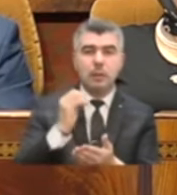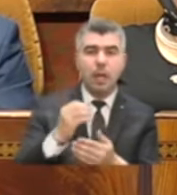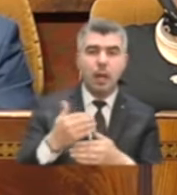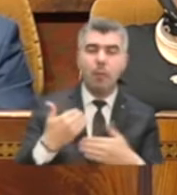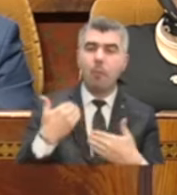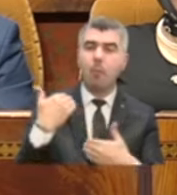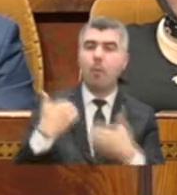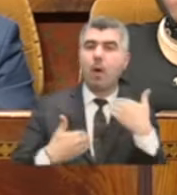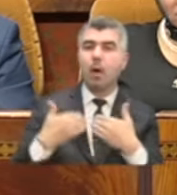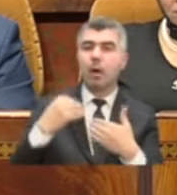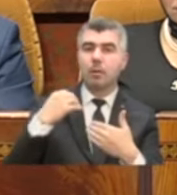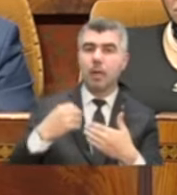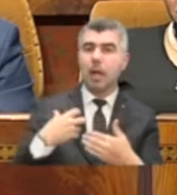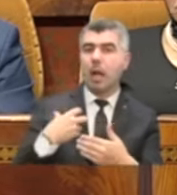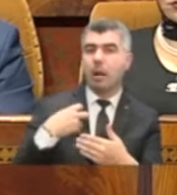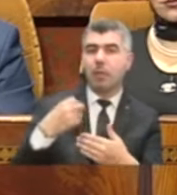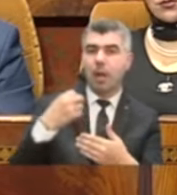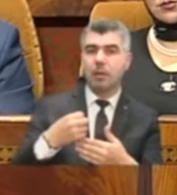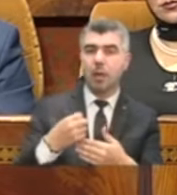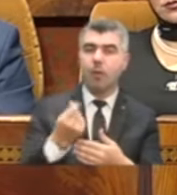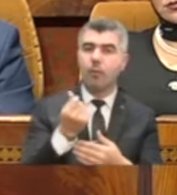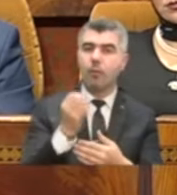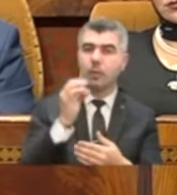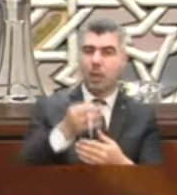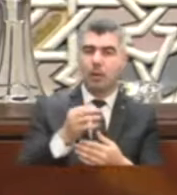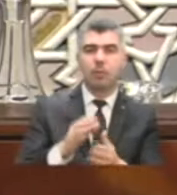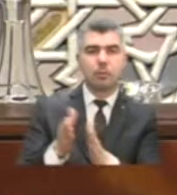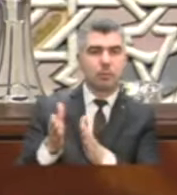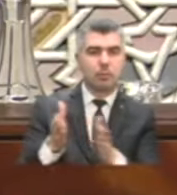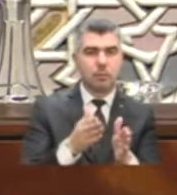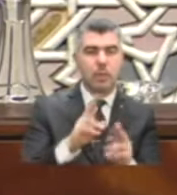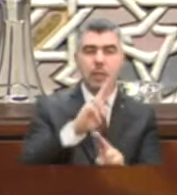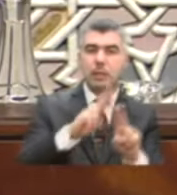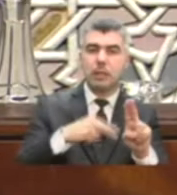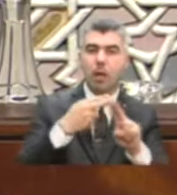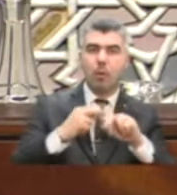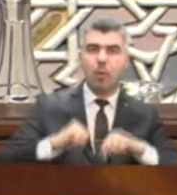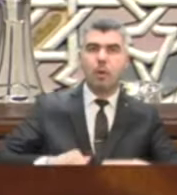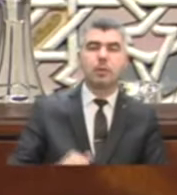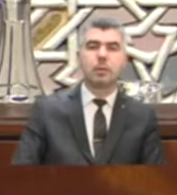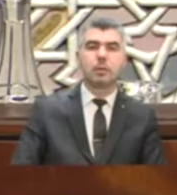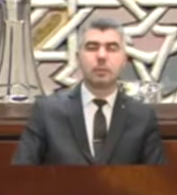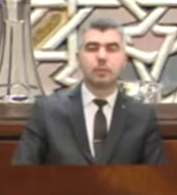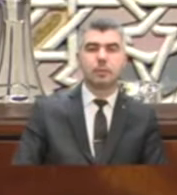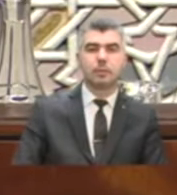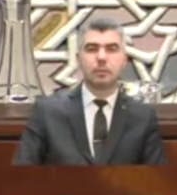من أجل ربح المال. شكرا. جواب السيد الوزير.